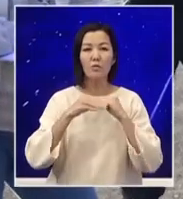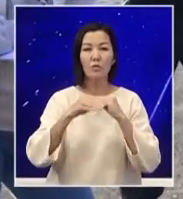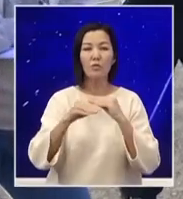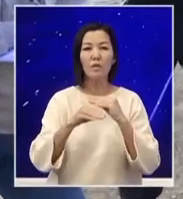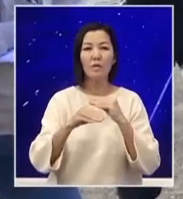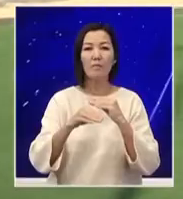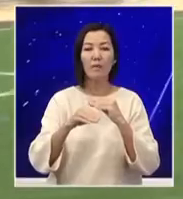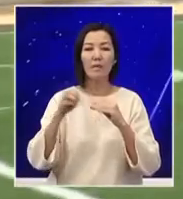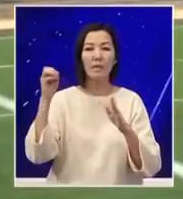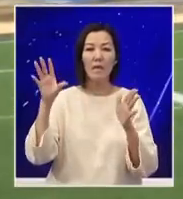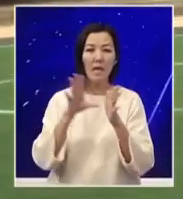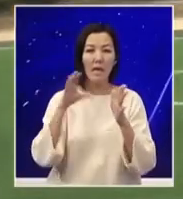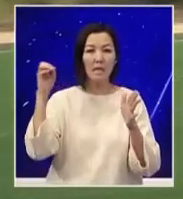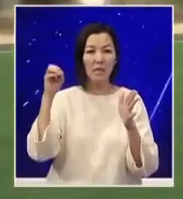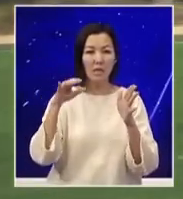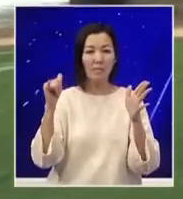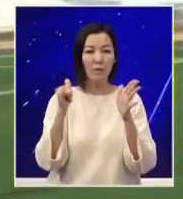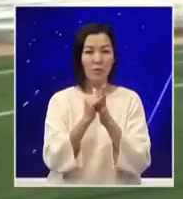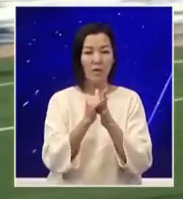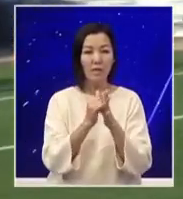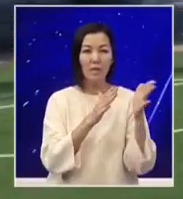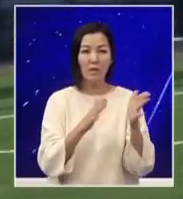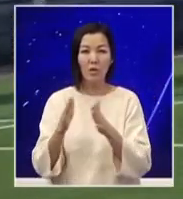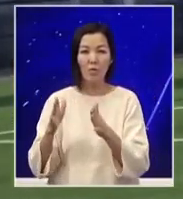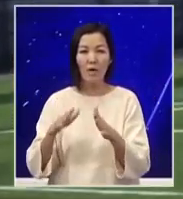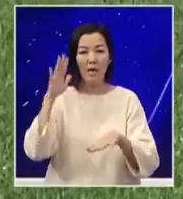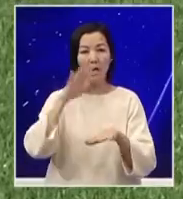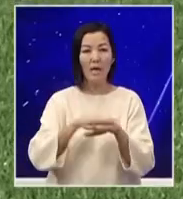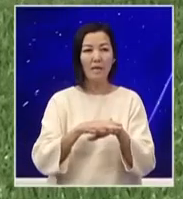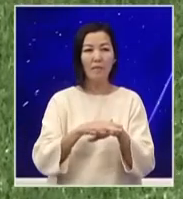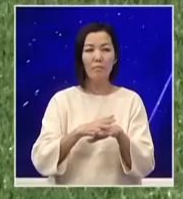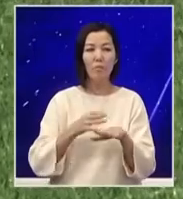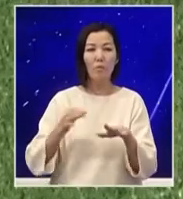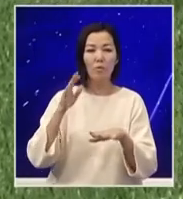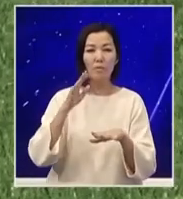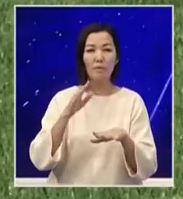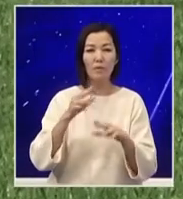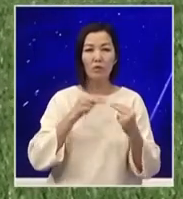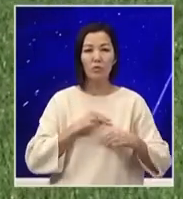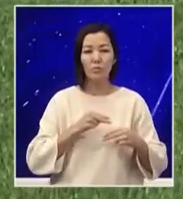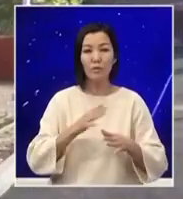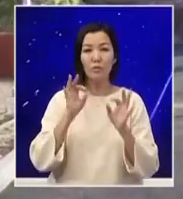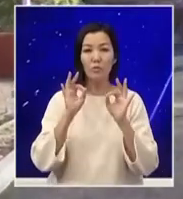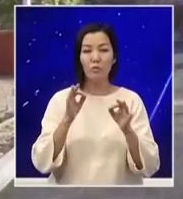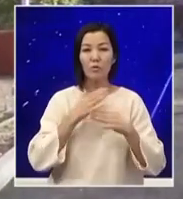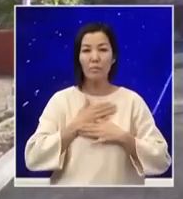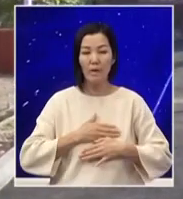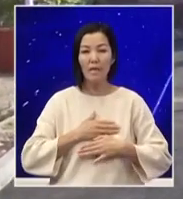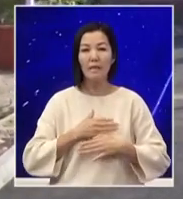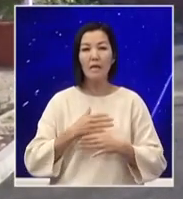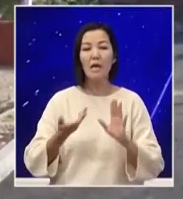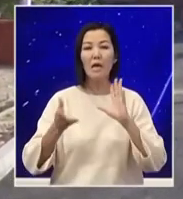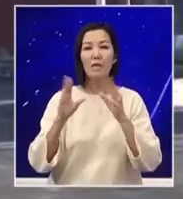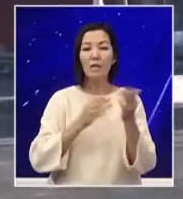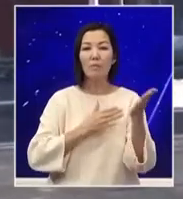жарық шамдары орнатылып жатыр. Мұндағы шаруа тиянақты. Әкім орынбасары мердігерлер жұмысын оң бағалады. Жалпы бұл